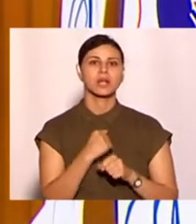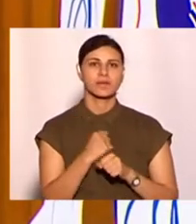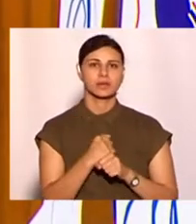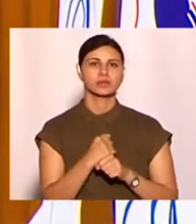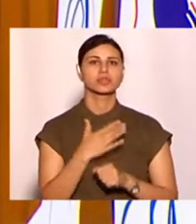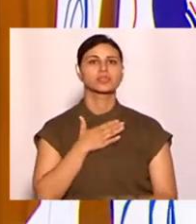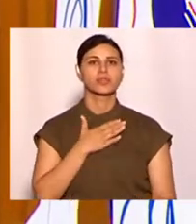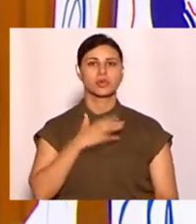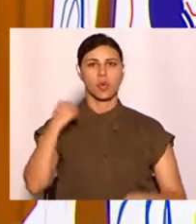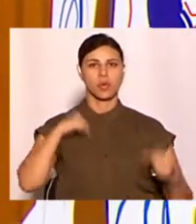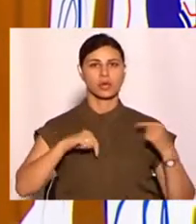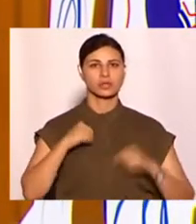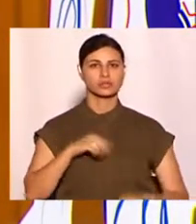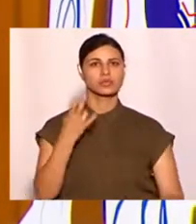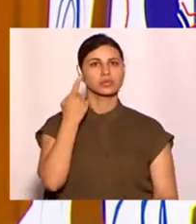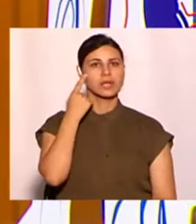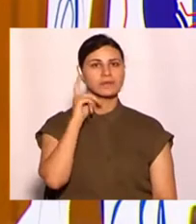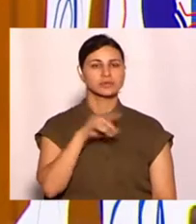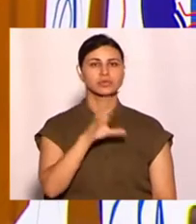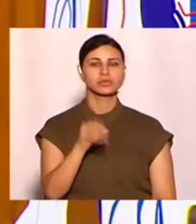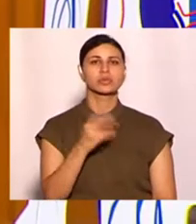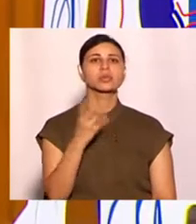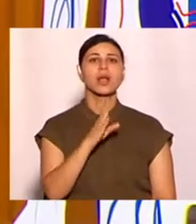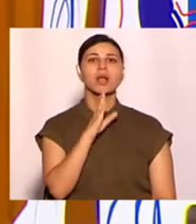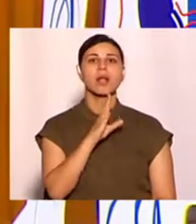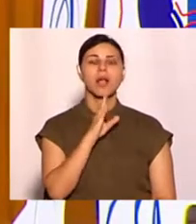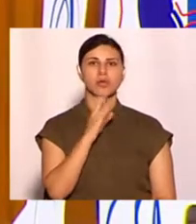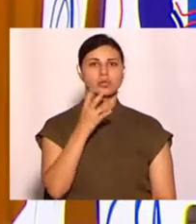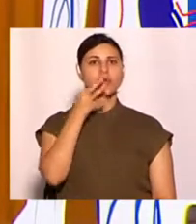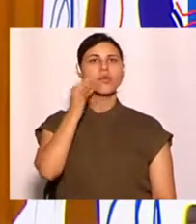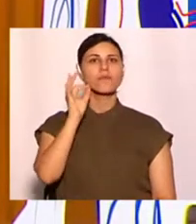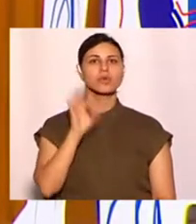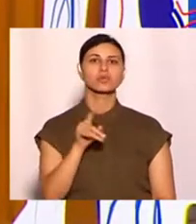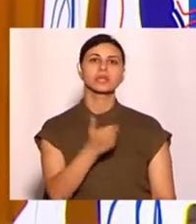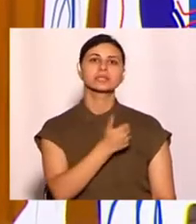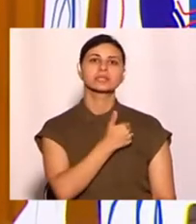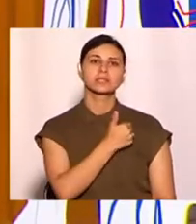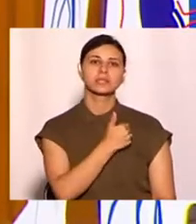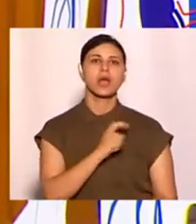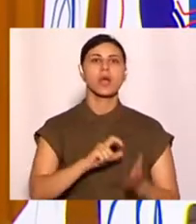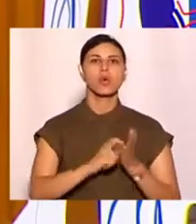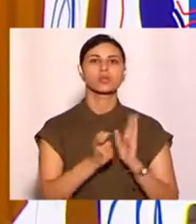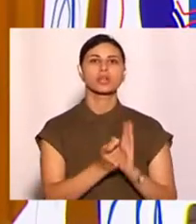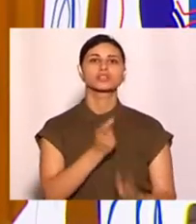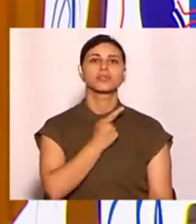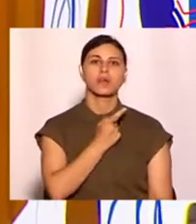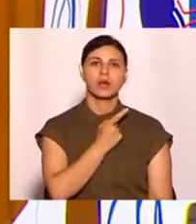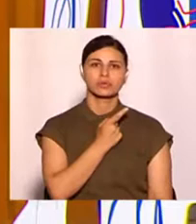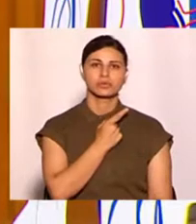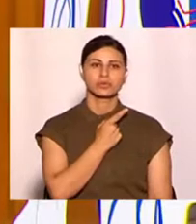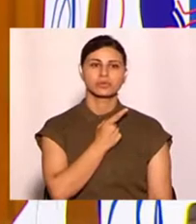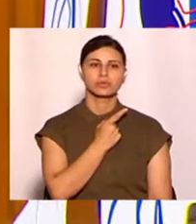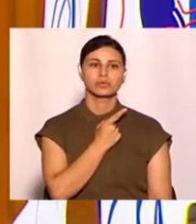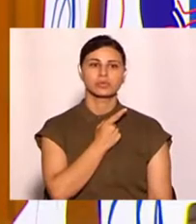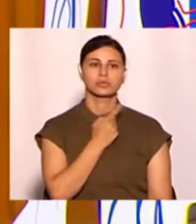გავიცნოთ ჩვენი ორგანიზმი. ქალბატონები ამ მხრივ უნდა იყვნენ კომფორტულად. გნებავთ ოთახში, მარტო იყავით, გნებავთ